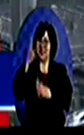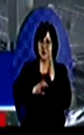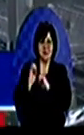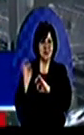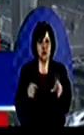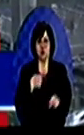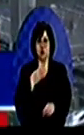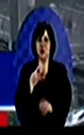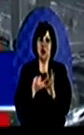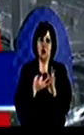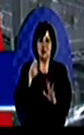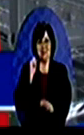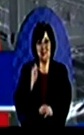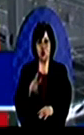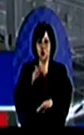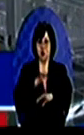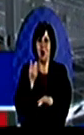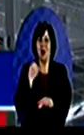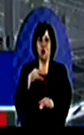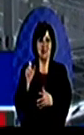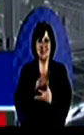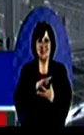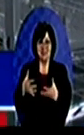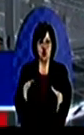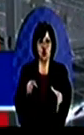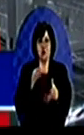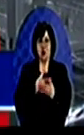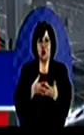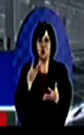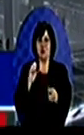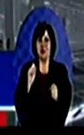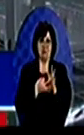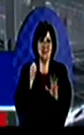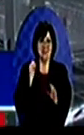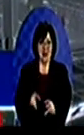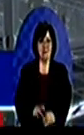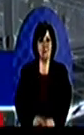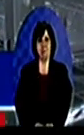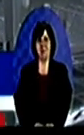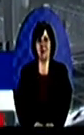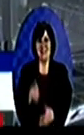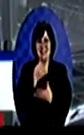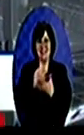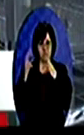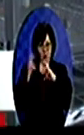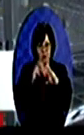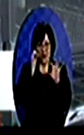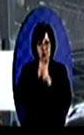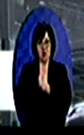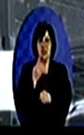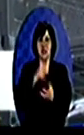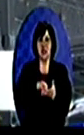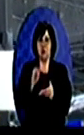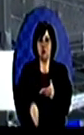төгрөг. За төвлөрсөн ариутгалын тасаг тоног төхөөрөмж 408 сая төгрөгөөр. За мөн нэг судлын лабораторид 1